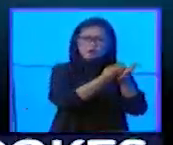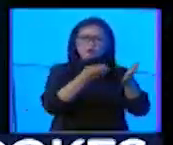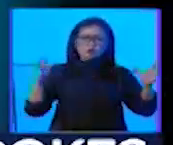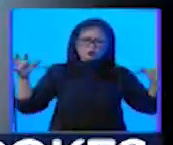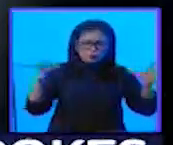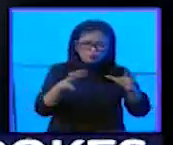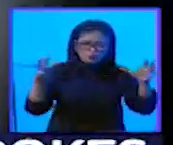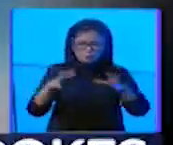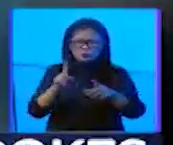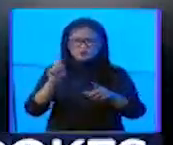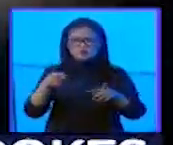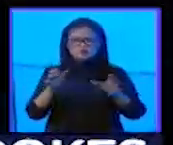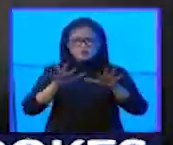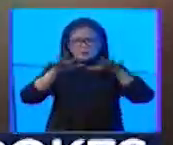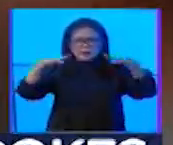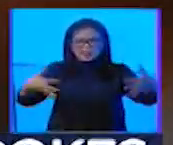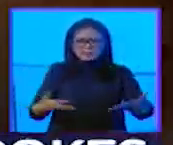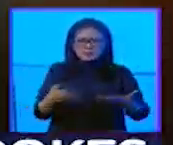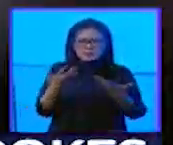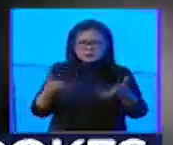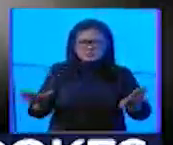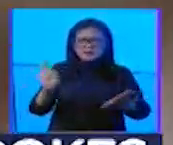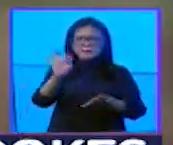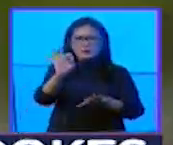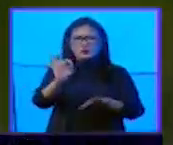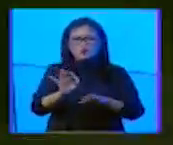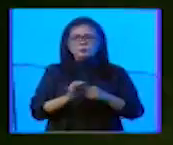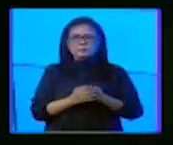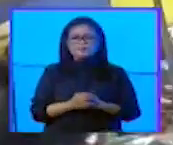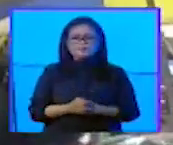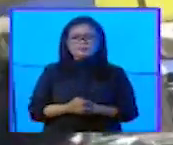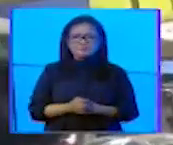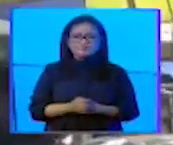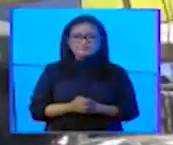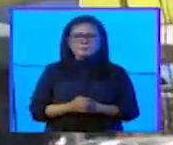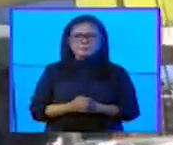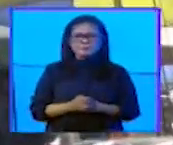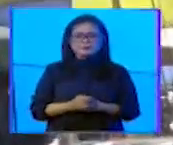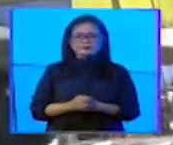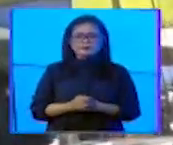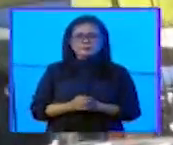mengingat pandemi COVID-19 belum berakhir. Dari Kabupaten Tangerang, Banten, Aimarani melaporkan.